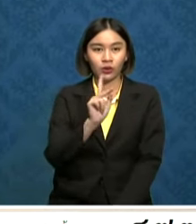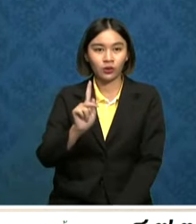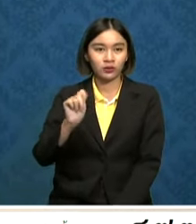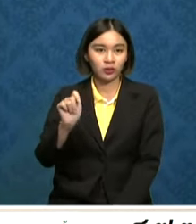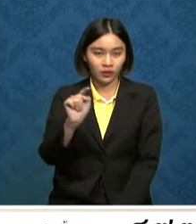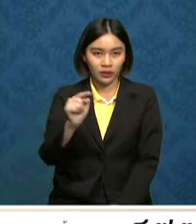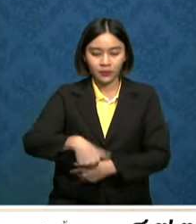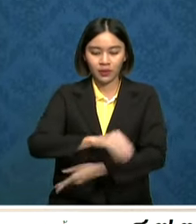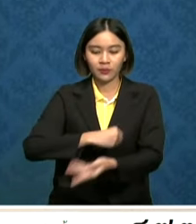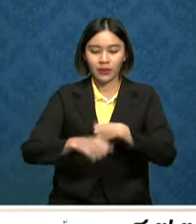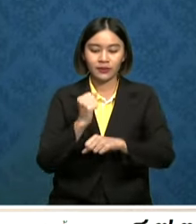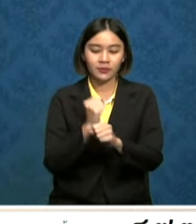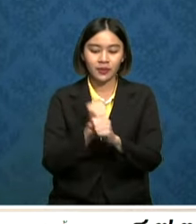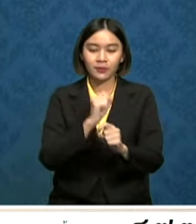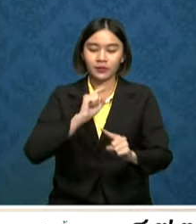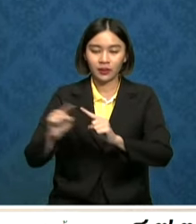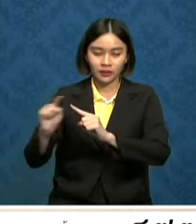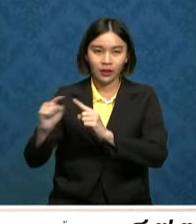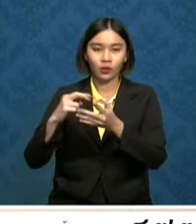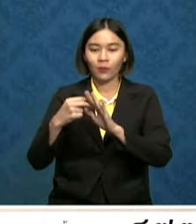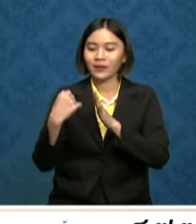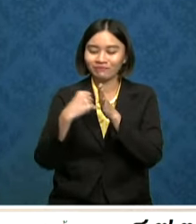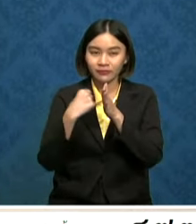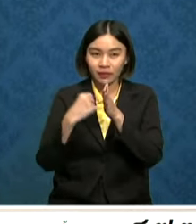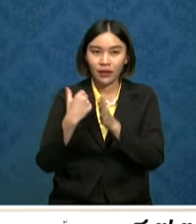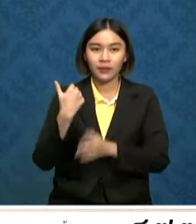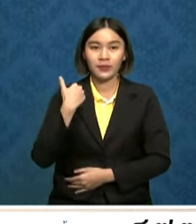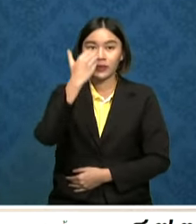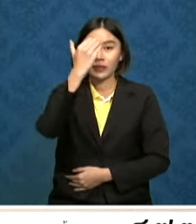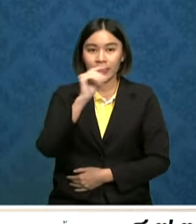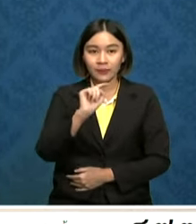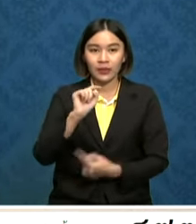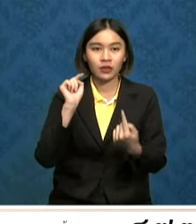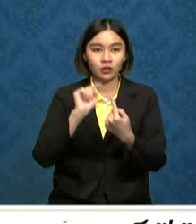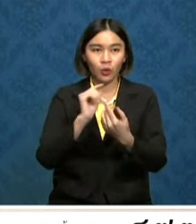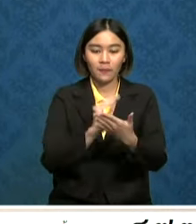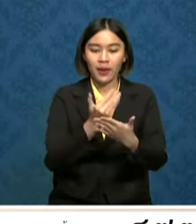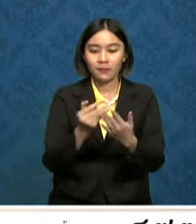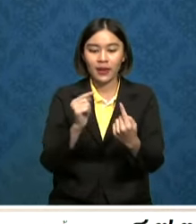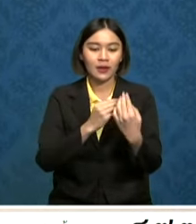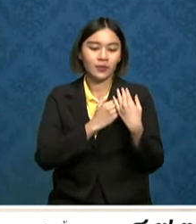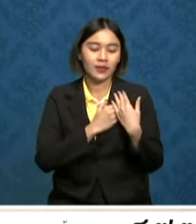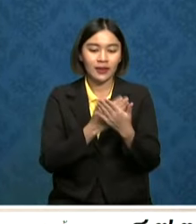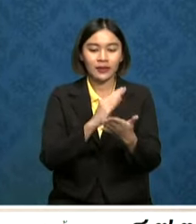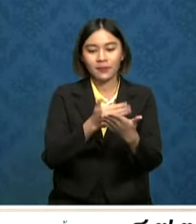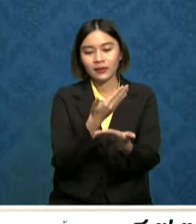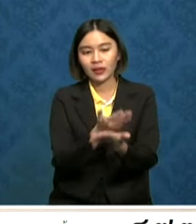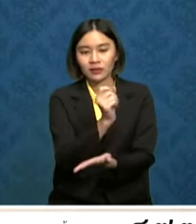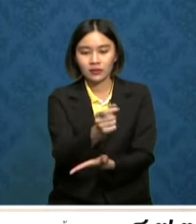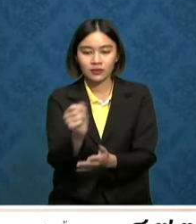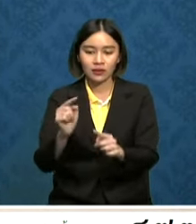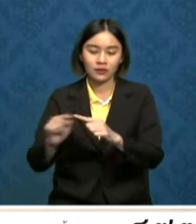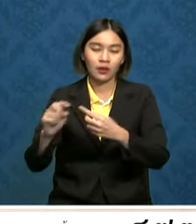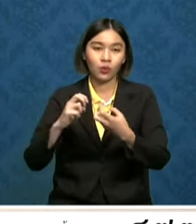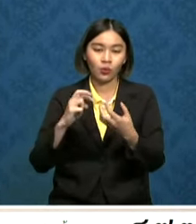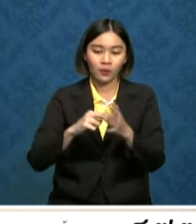ารถปฏิบัติงานและก็ทำงานได้อย่างง่ายดายขึ้นนะครับเพราะว่าเรื่องของการแบ่งภาระค่าใช้จ่ายระหว่างแต่ละหน่วยงานนั้นก็เป็นหนึ่งในประเด็น